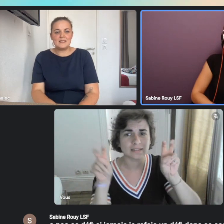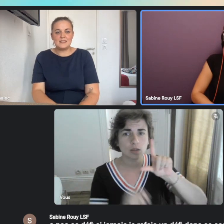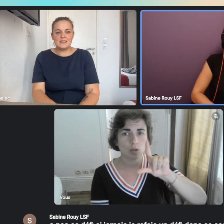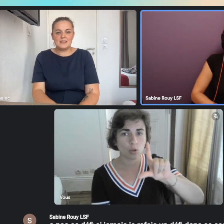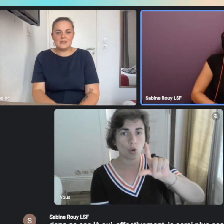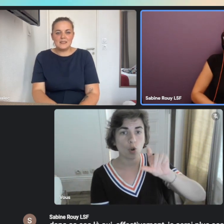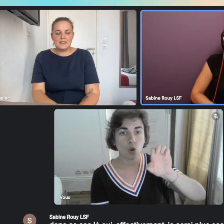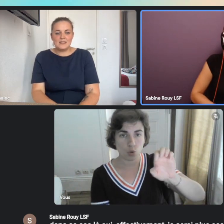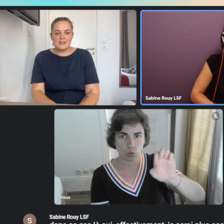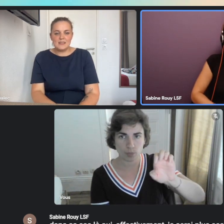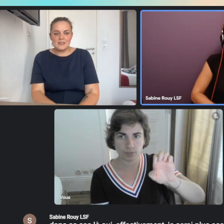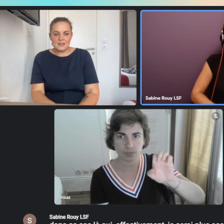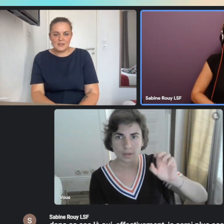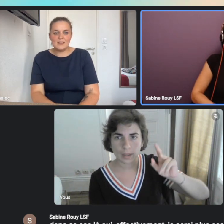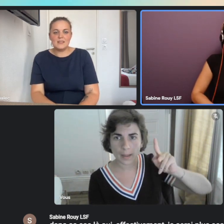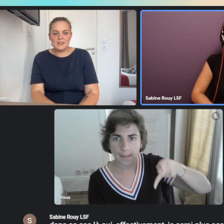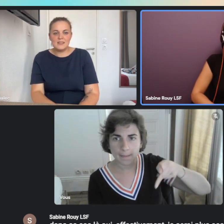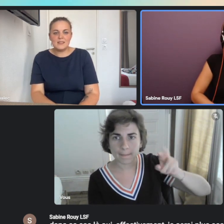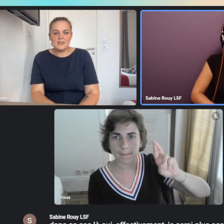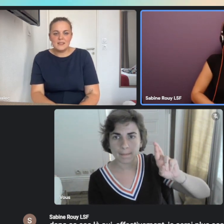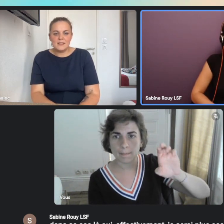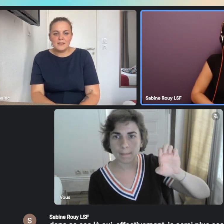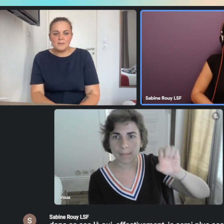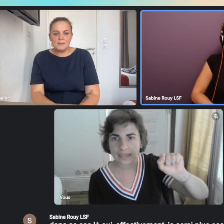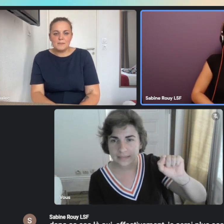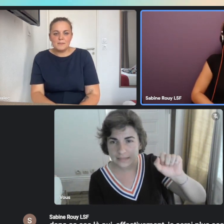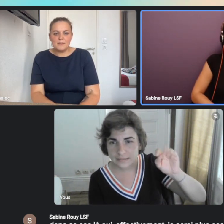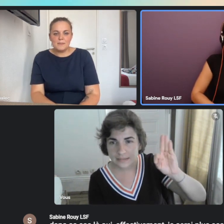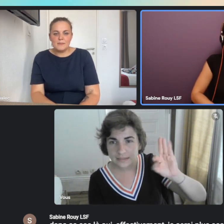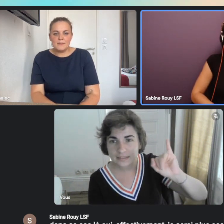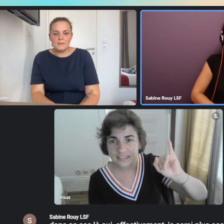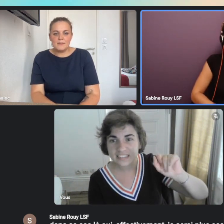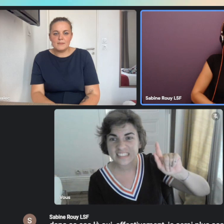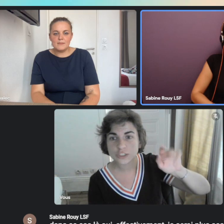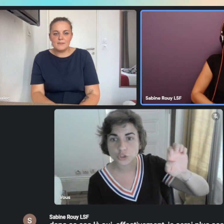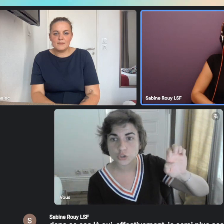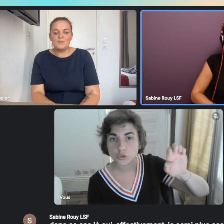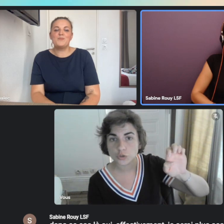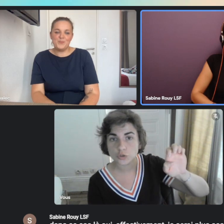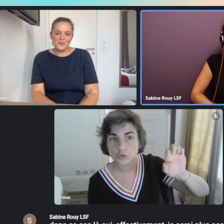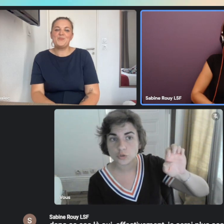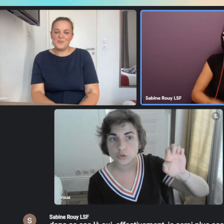si, donc le film Le